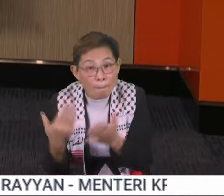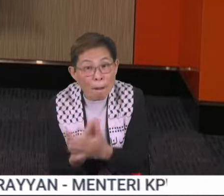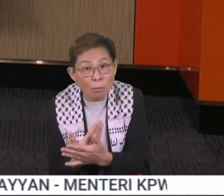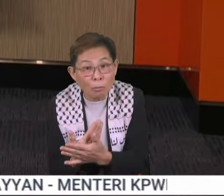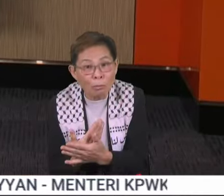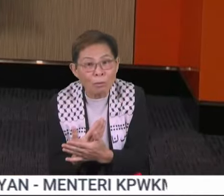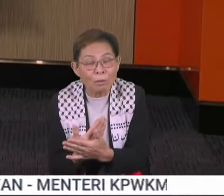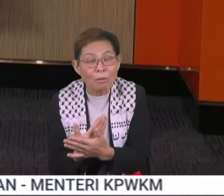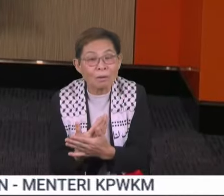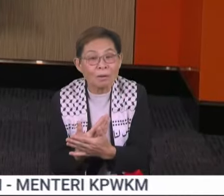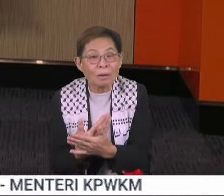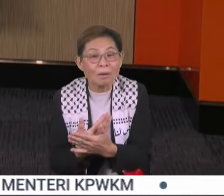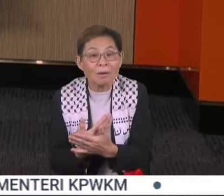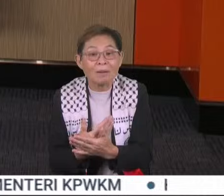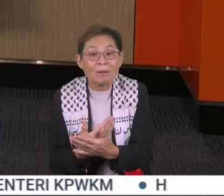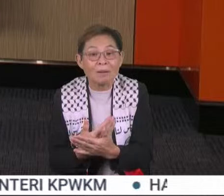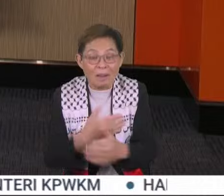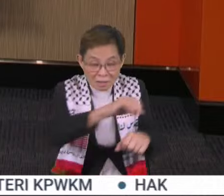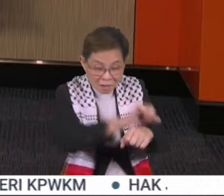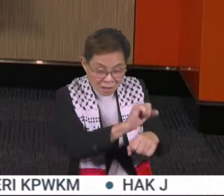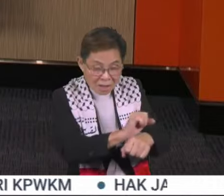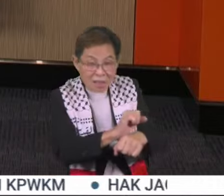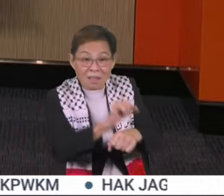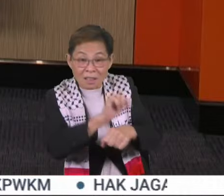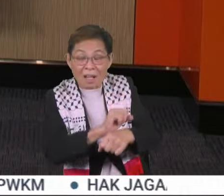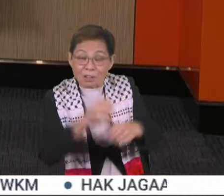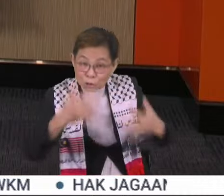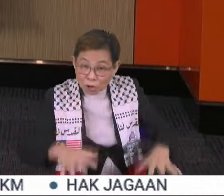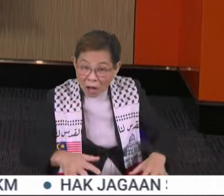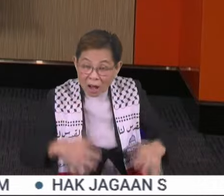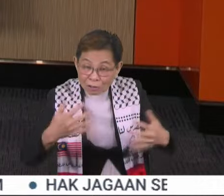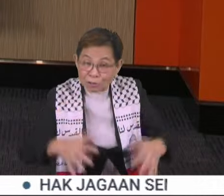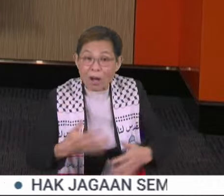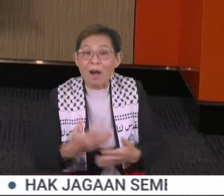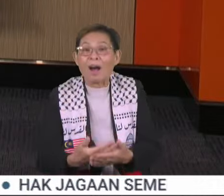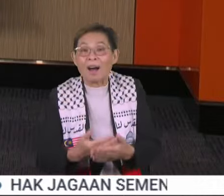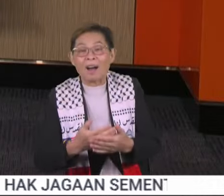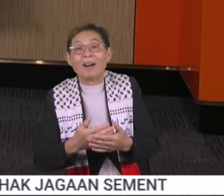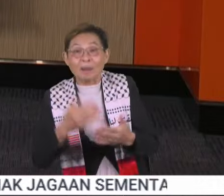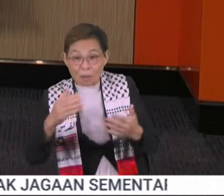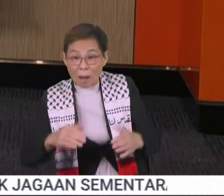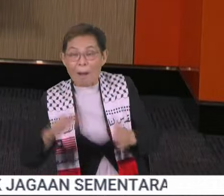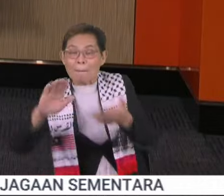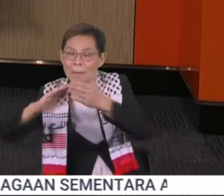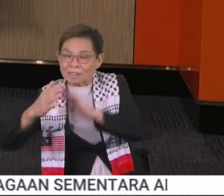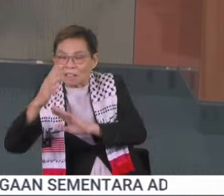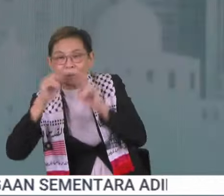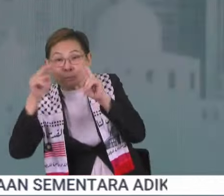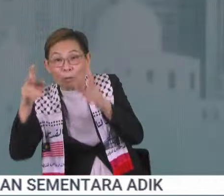mana hasilnya dapat juga ditonton oleh publik atau masyarakat.